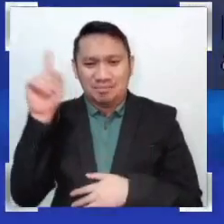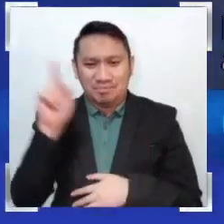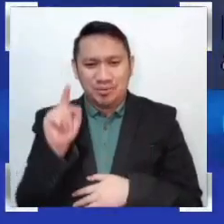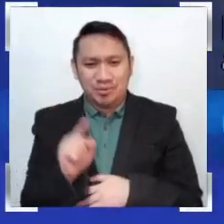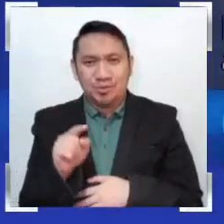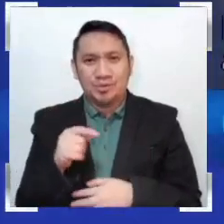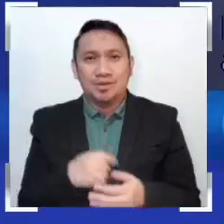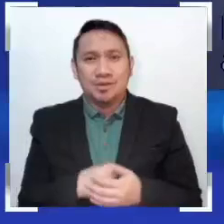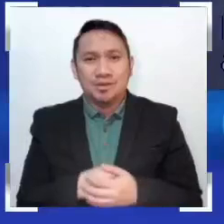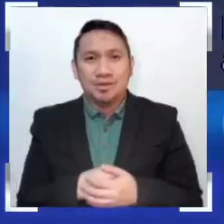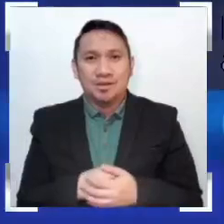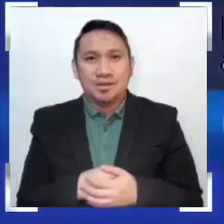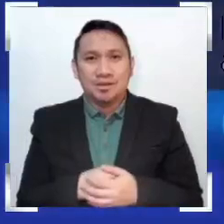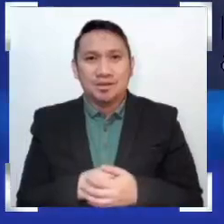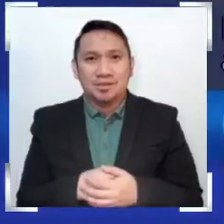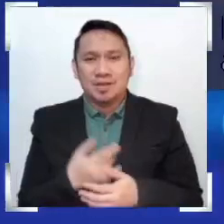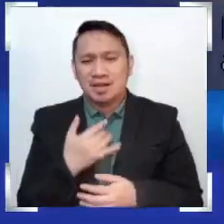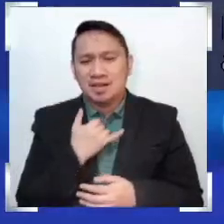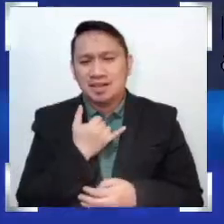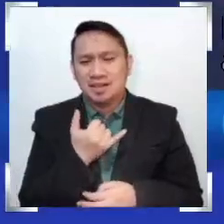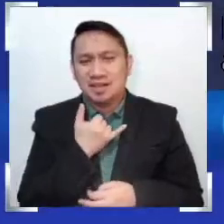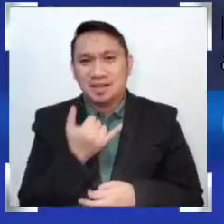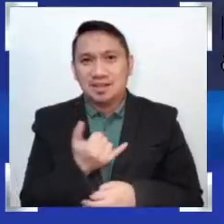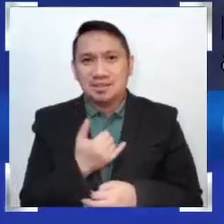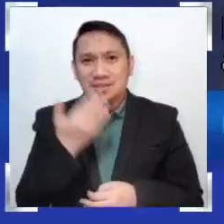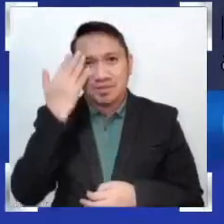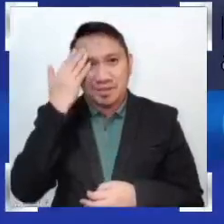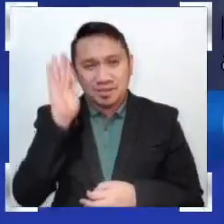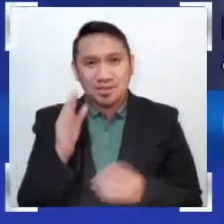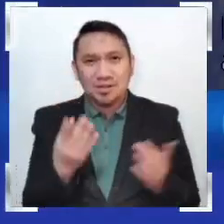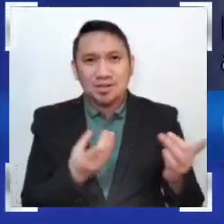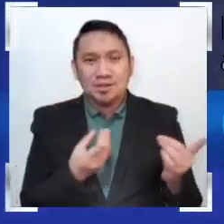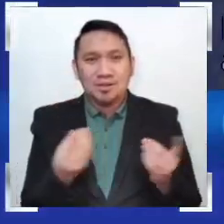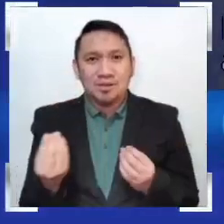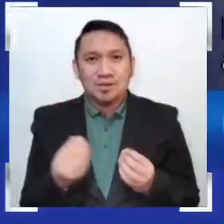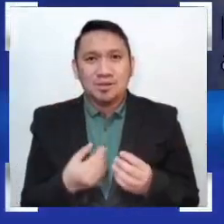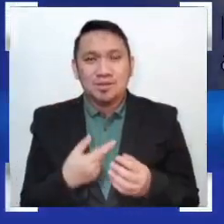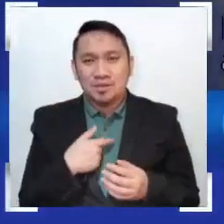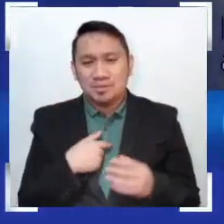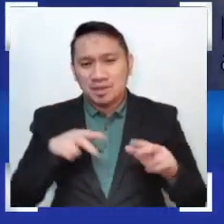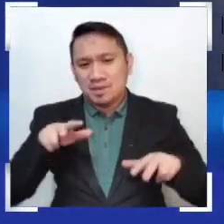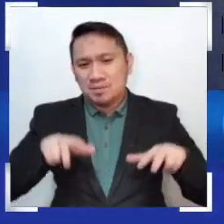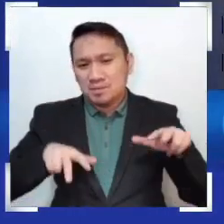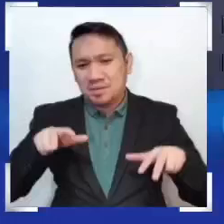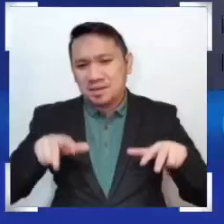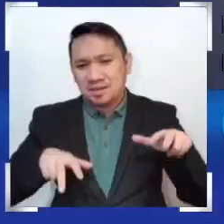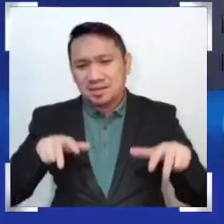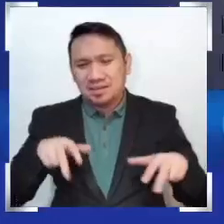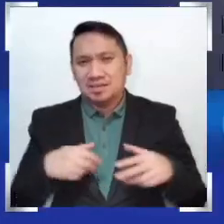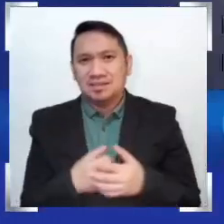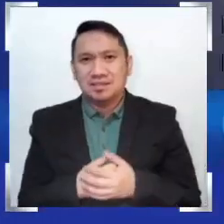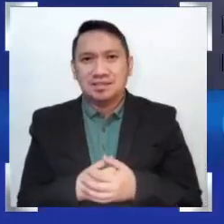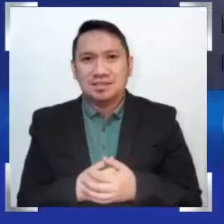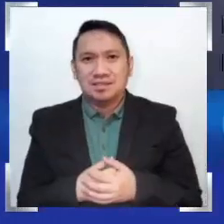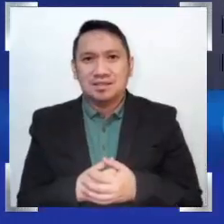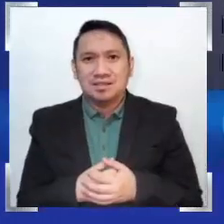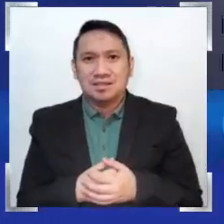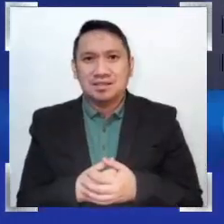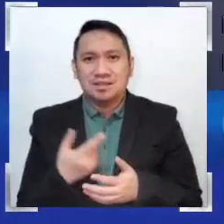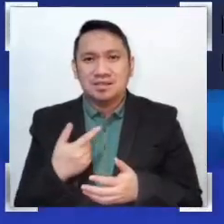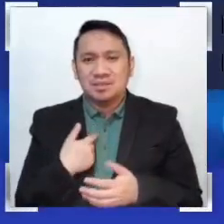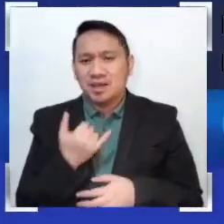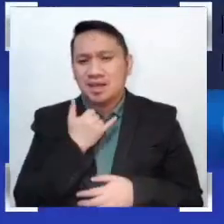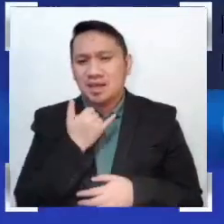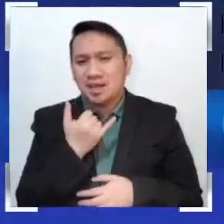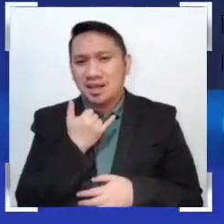Talaga pong sinisigaw po ako kasi hindi ko na po alam gagawin. Parang hysterical na po ako actually nung nasa taas. Super sigaw na po kami. Pati yung ibang